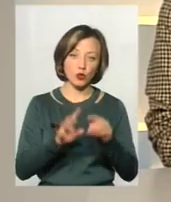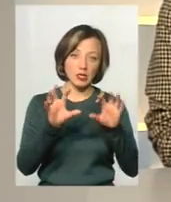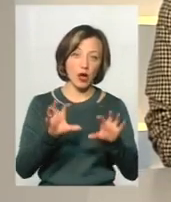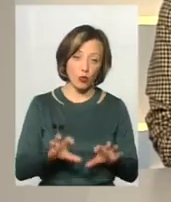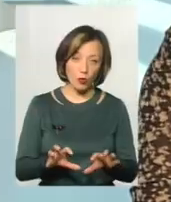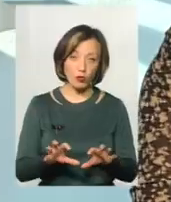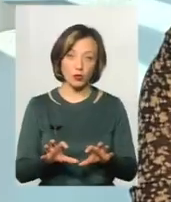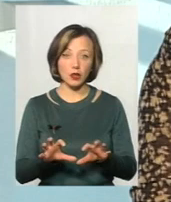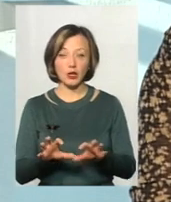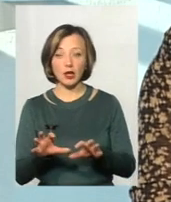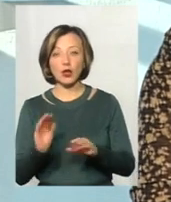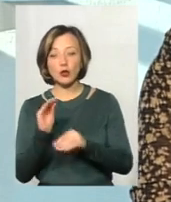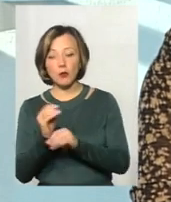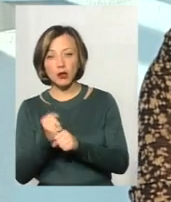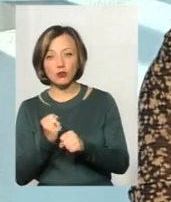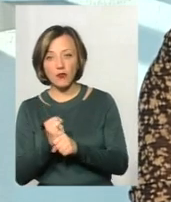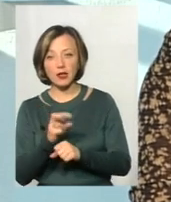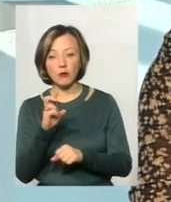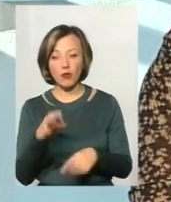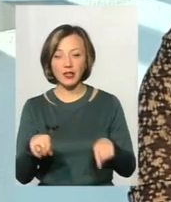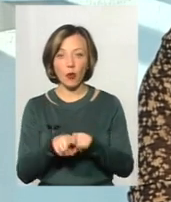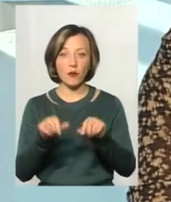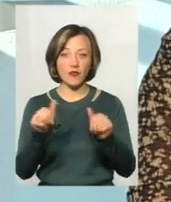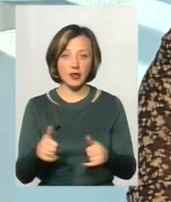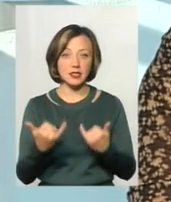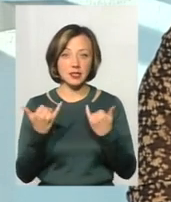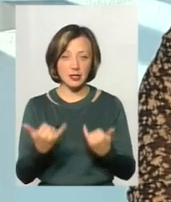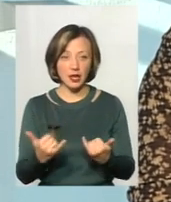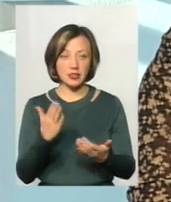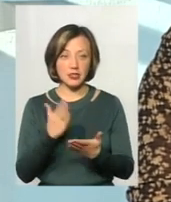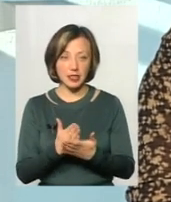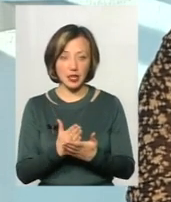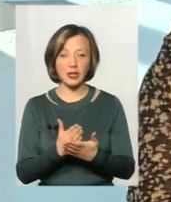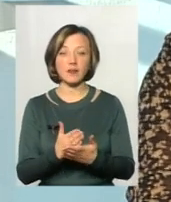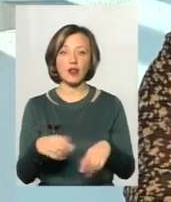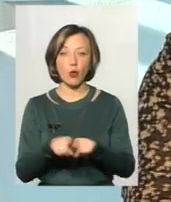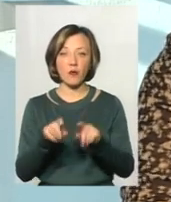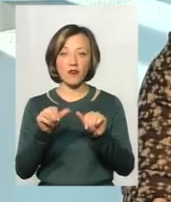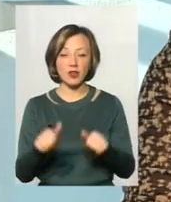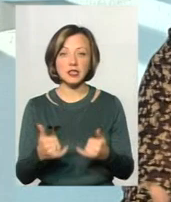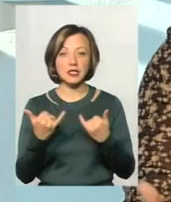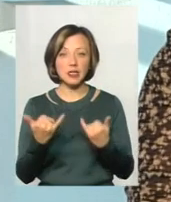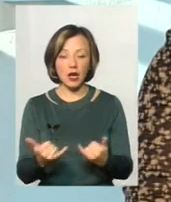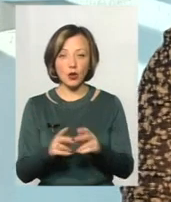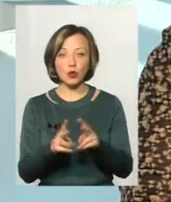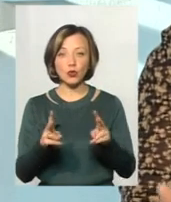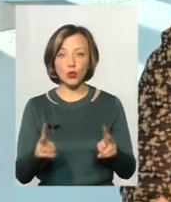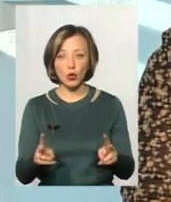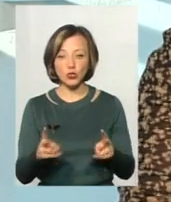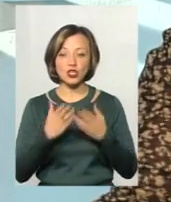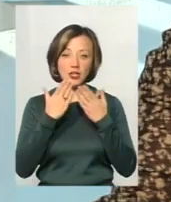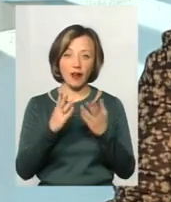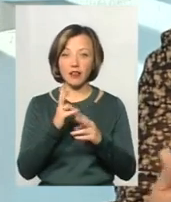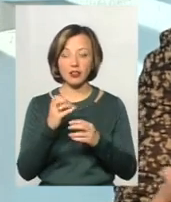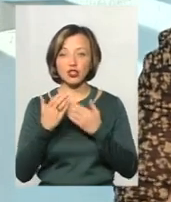закону, допрацювати. Бо в такому вигляді, як він зараз існує, і в такому вигляді, як його зараз хто читав, хто не читав,